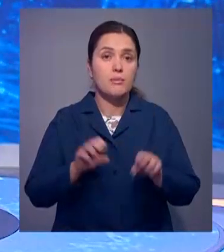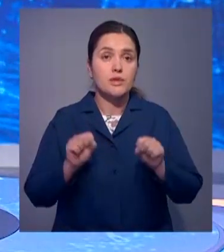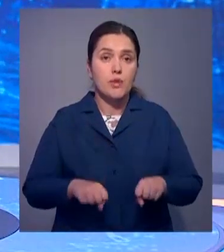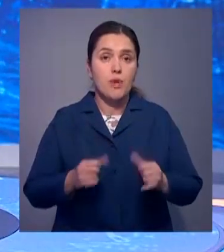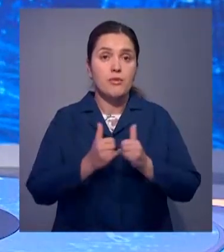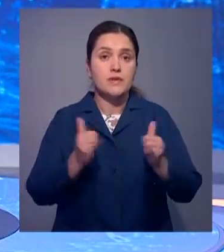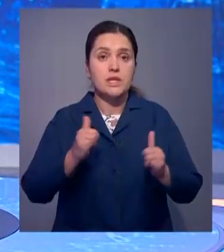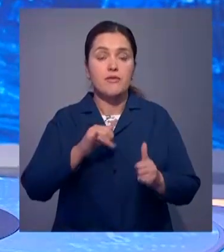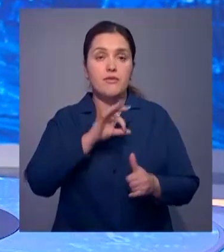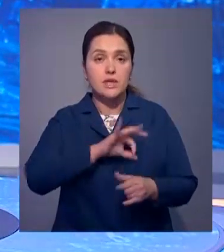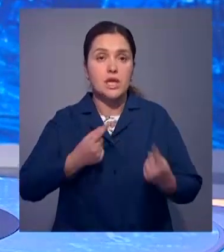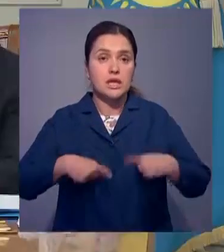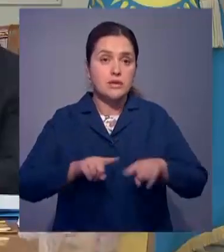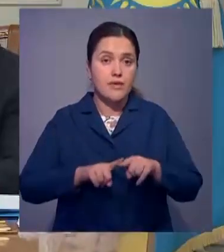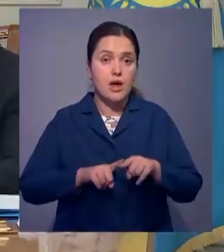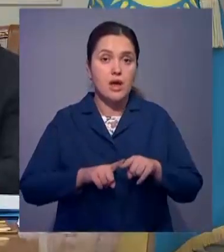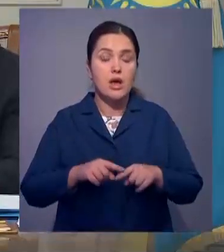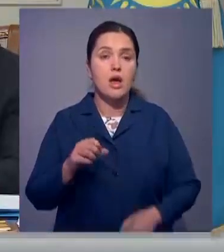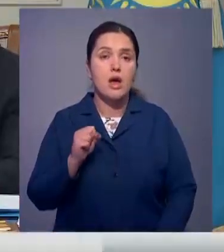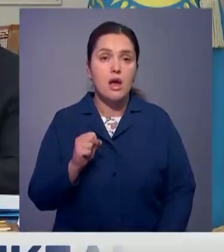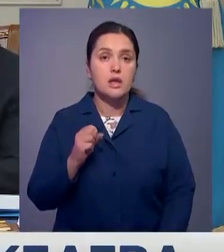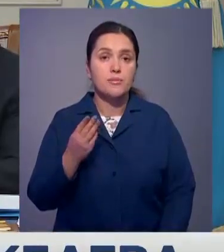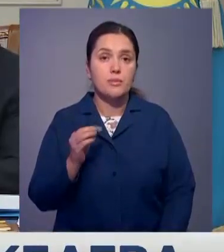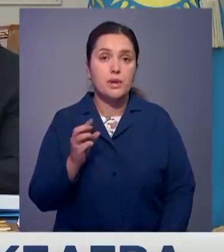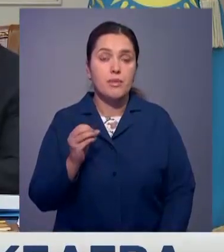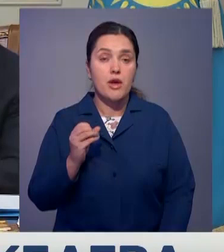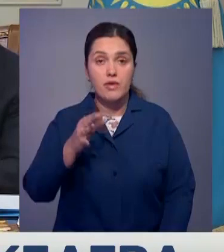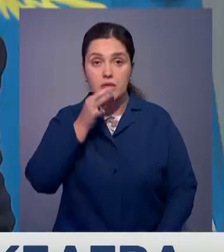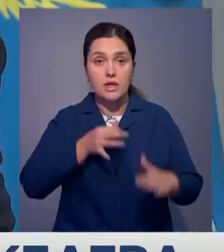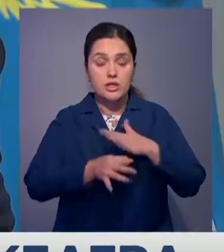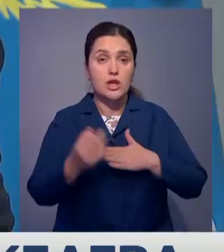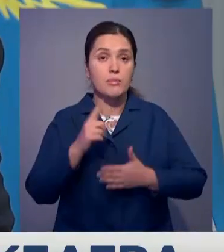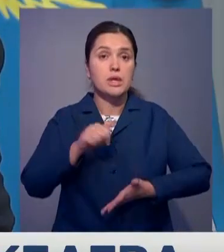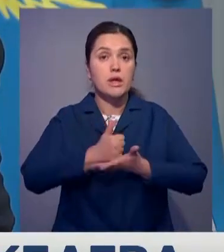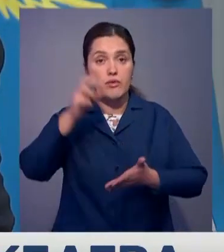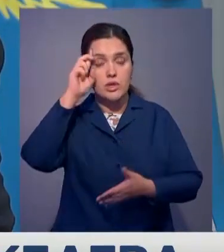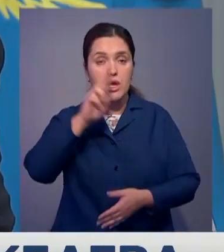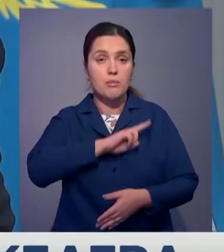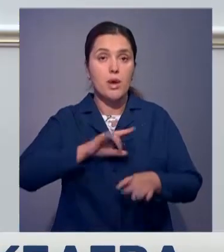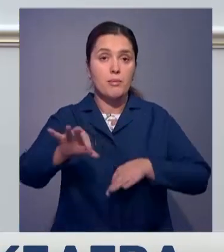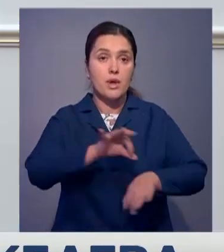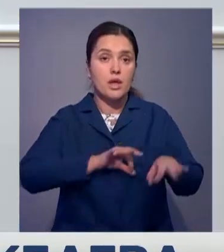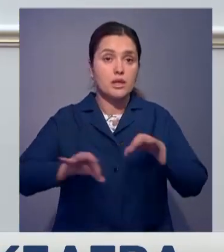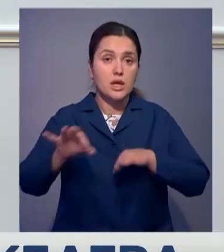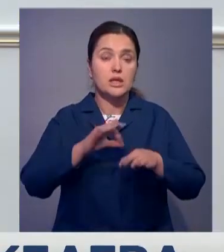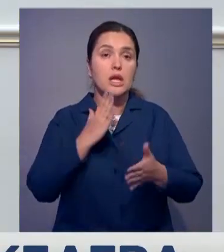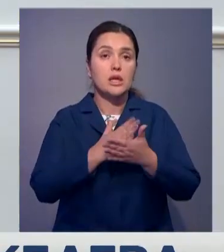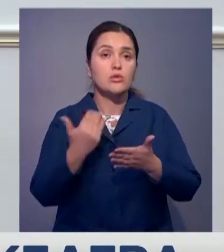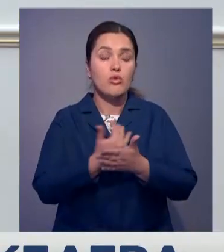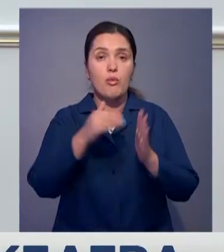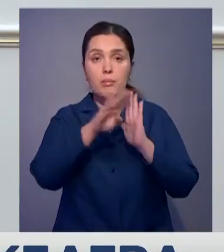Это позволит повысить эффективность агентства. В свою очередь, Алик Шпекбаев доложил первому президенту о работе проекта «Адалдык